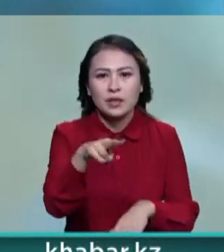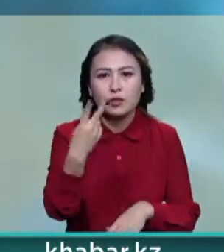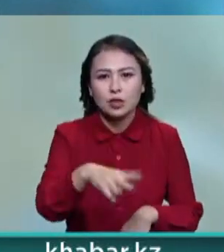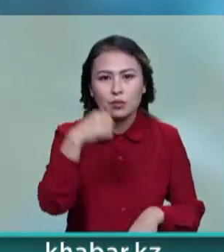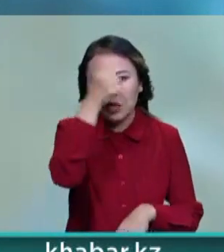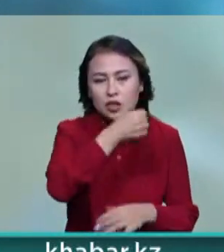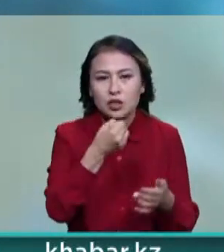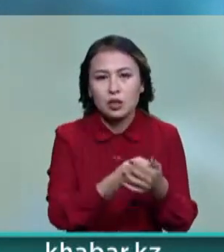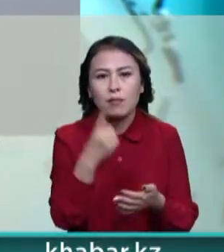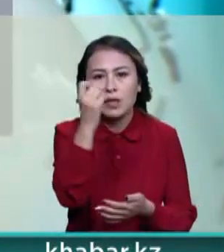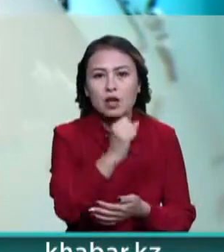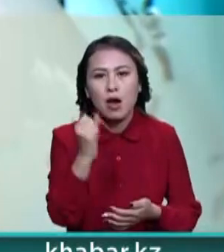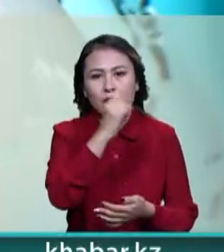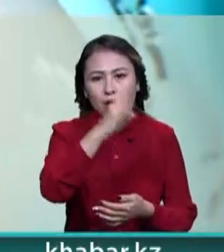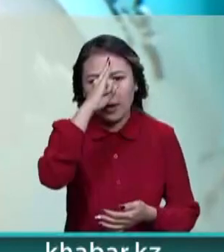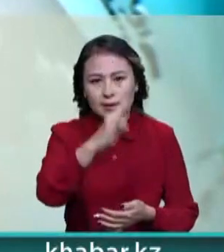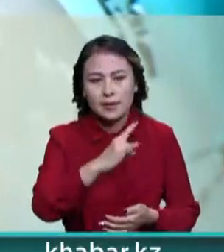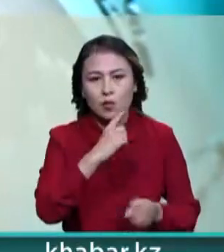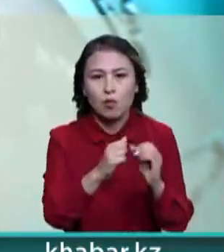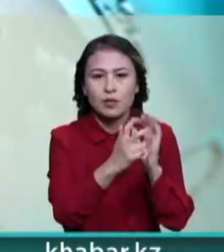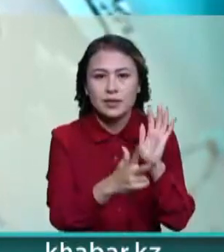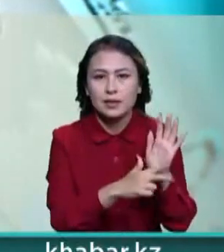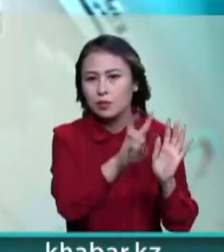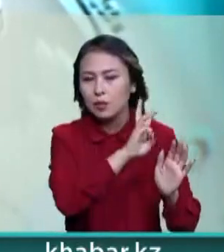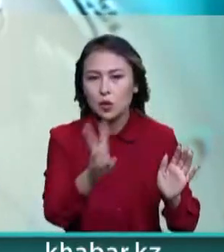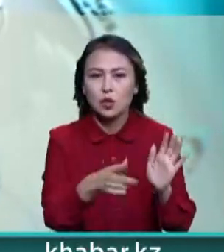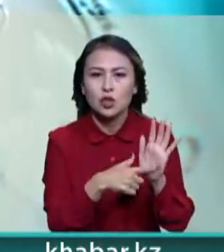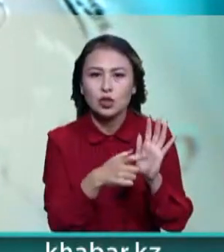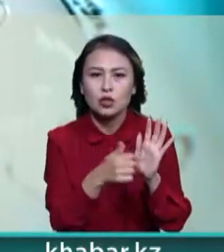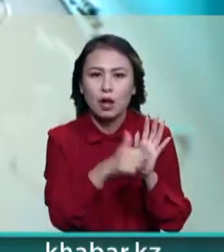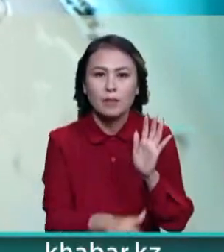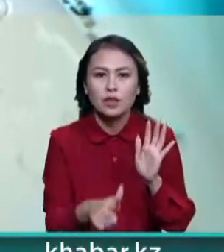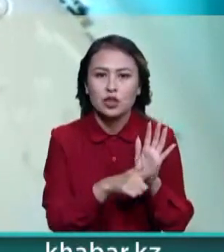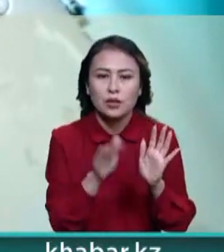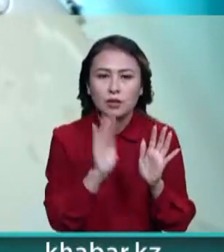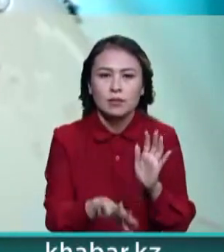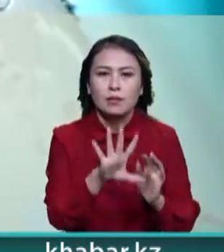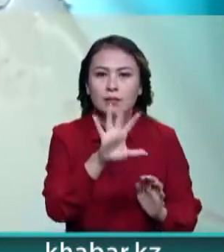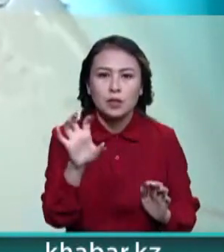есебі. 2020 жылғы 1 тамызда қазақстандықтар